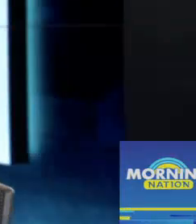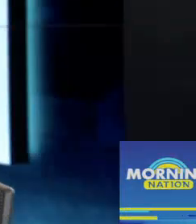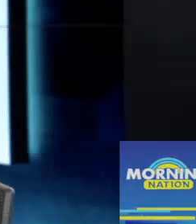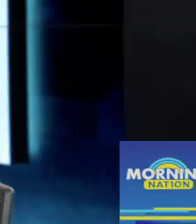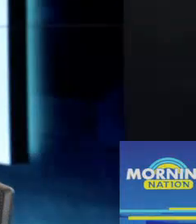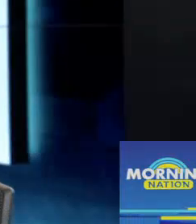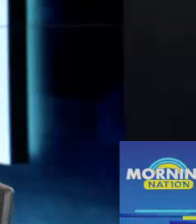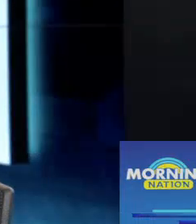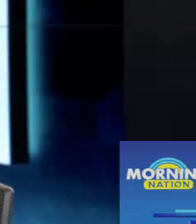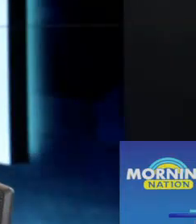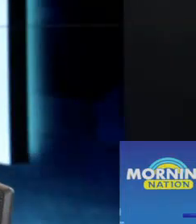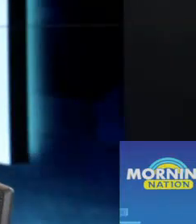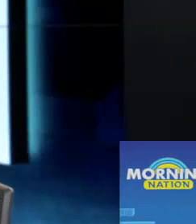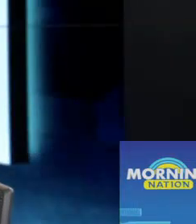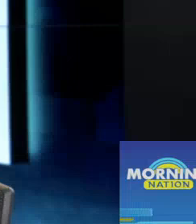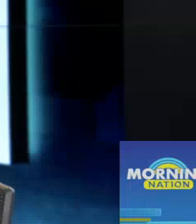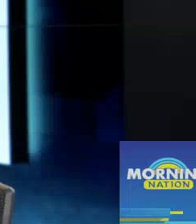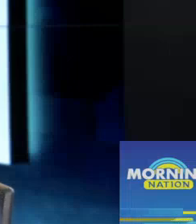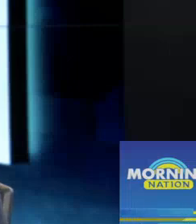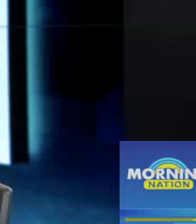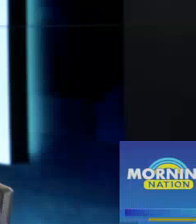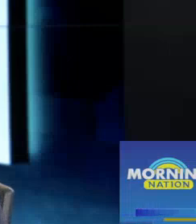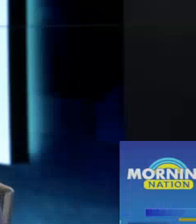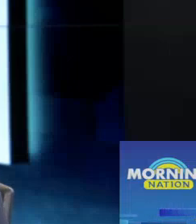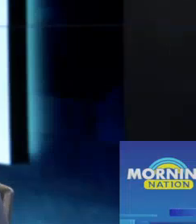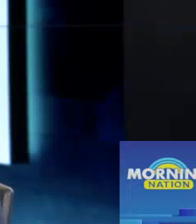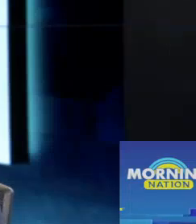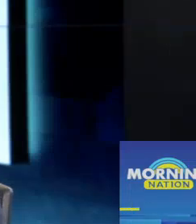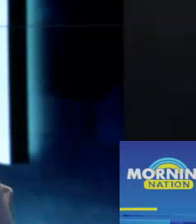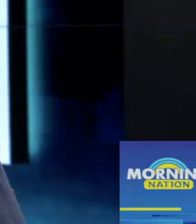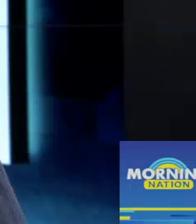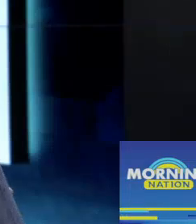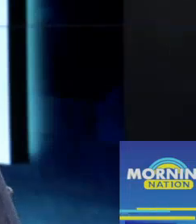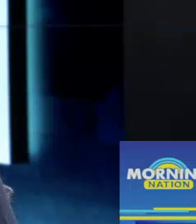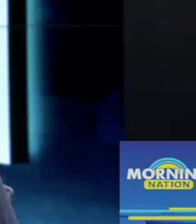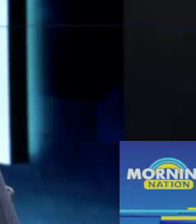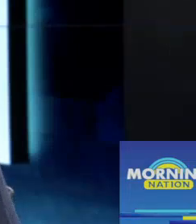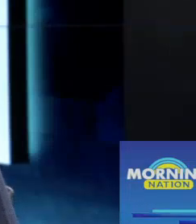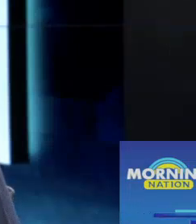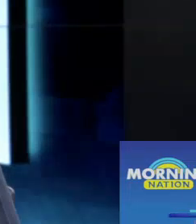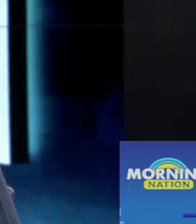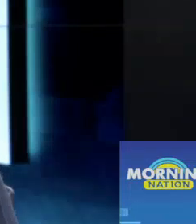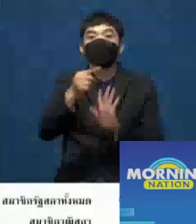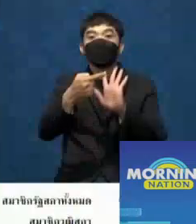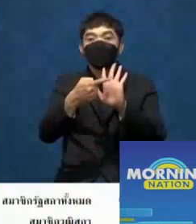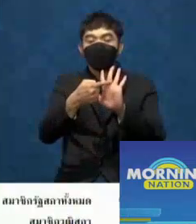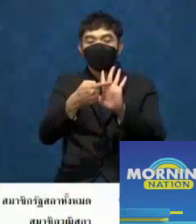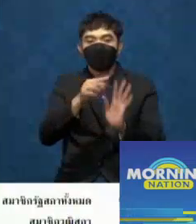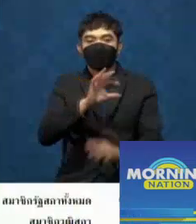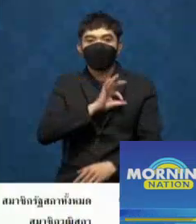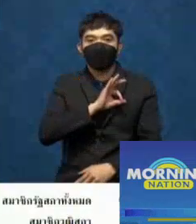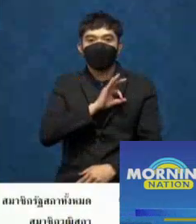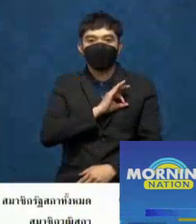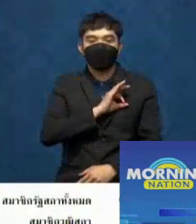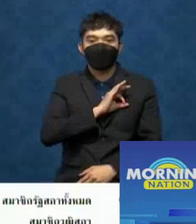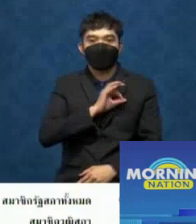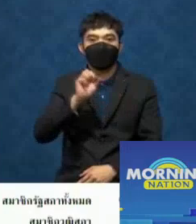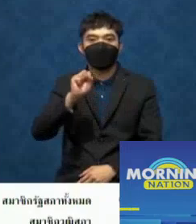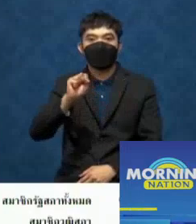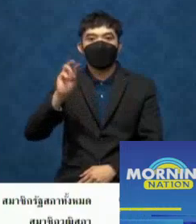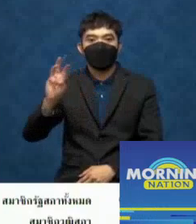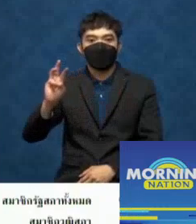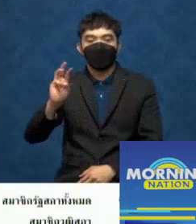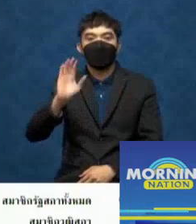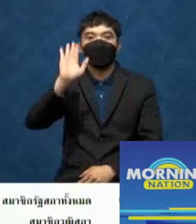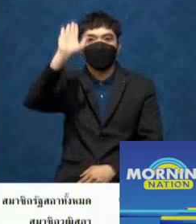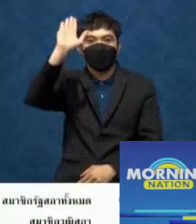ที่ประชุมสภาเมื่อวานนี้สุดท้ายเห็นชอบรายงานของคณะกรรมการวิสามัญพิจารณาศึกษาการเปิดสถานบันเทิงครบวงจรหรือที่